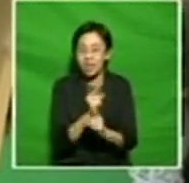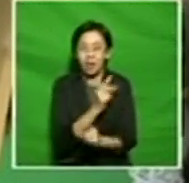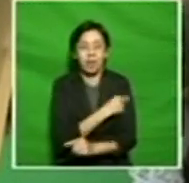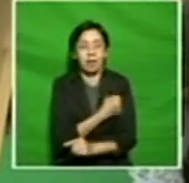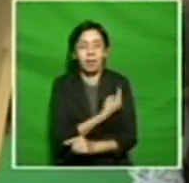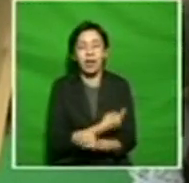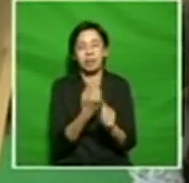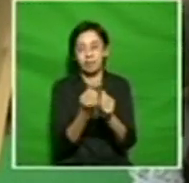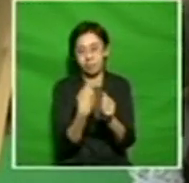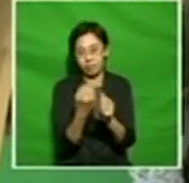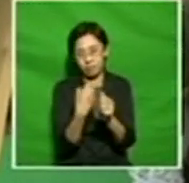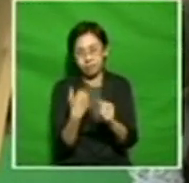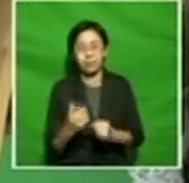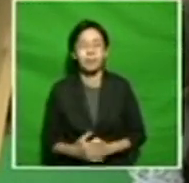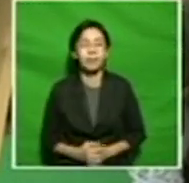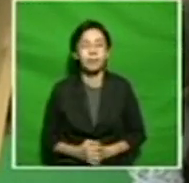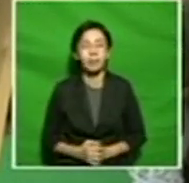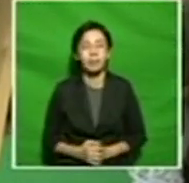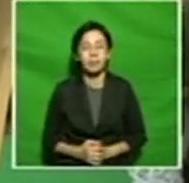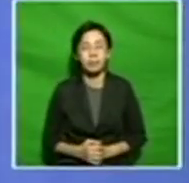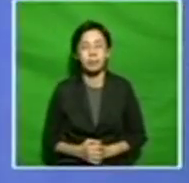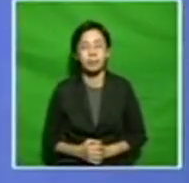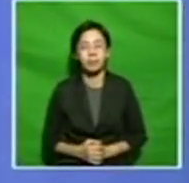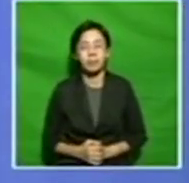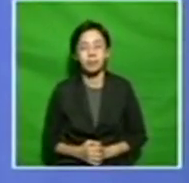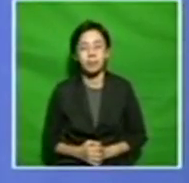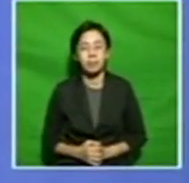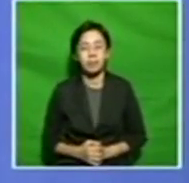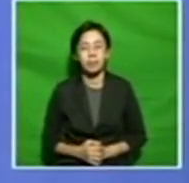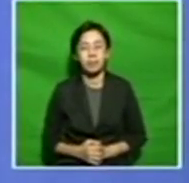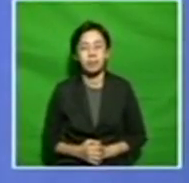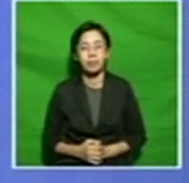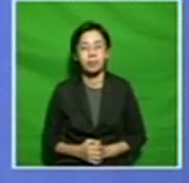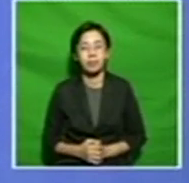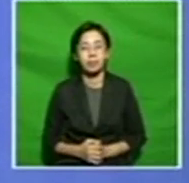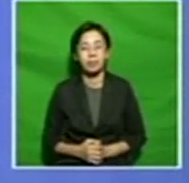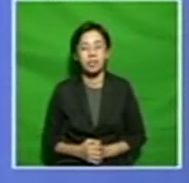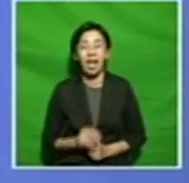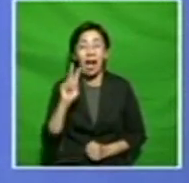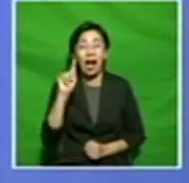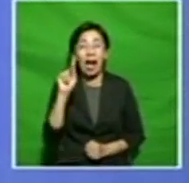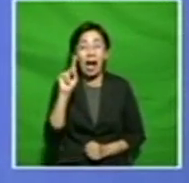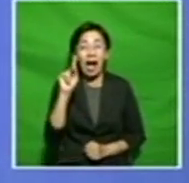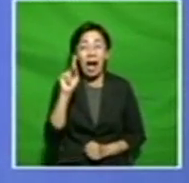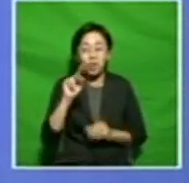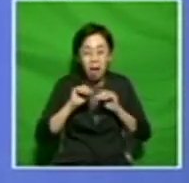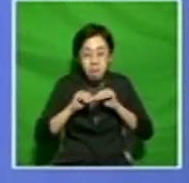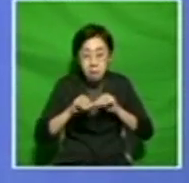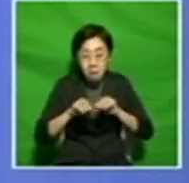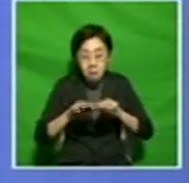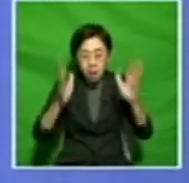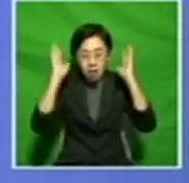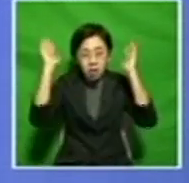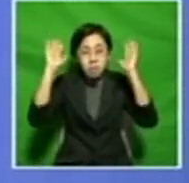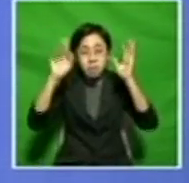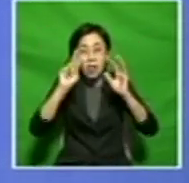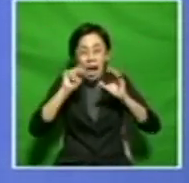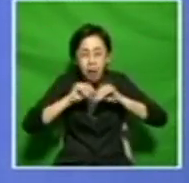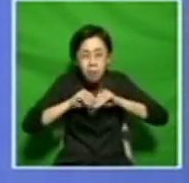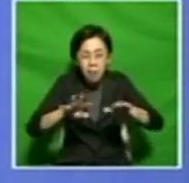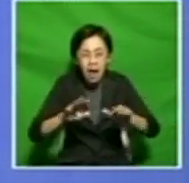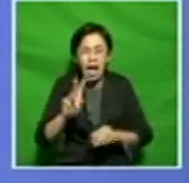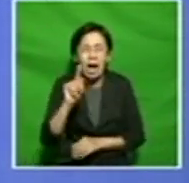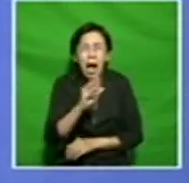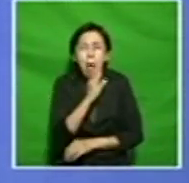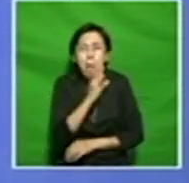พทย์ห้ามแพร่ข่าวที่เราเรียกเป็นภาษาอังกฤษว่า